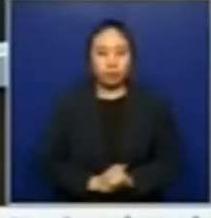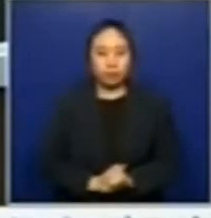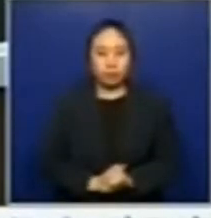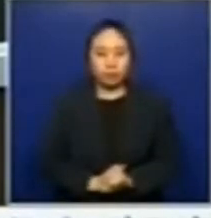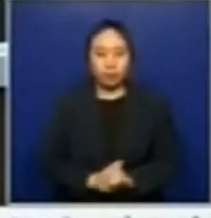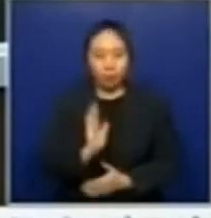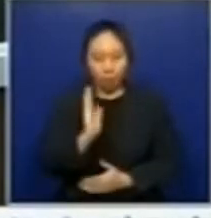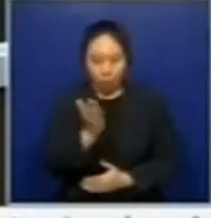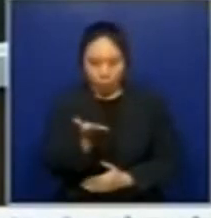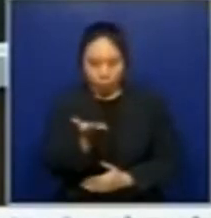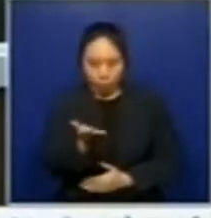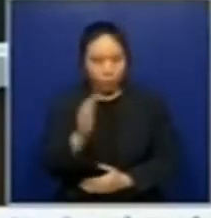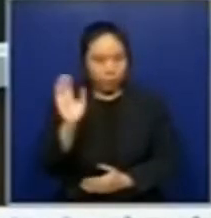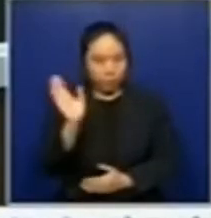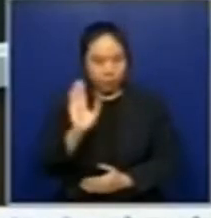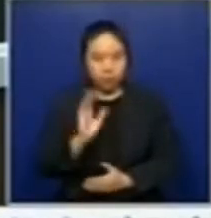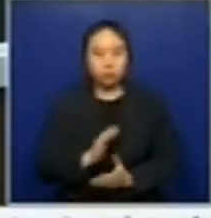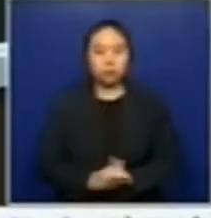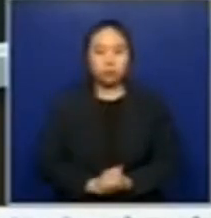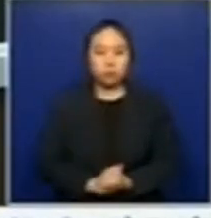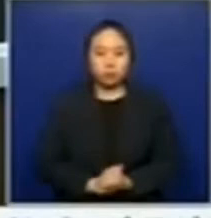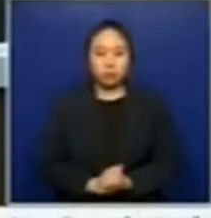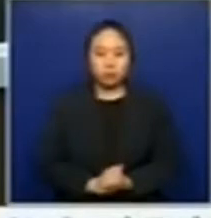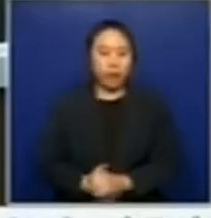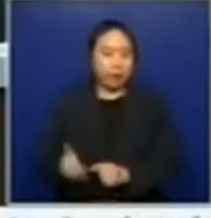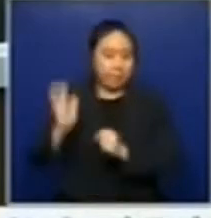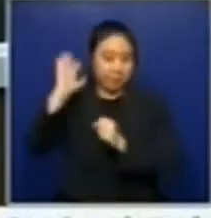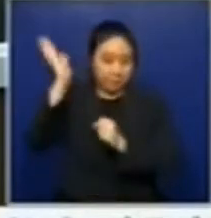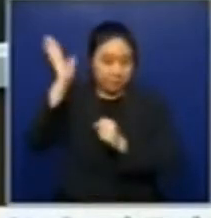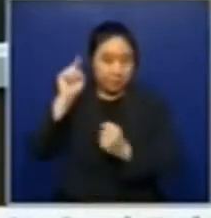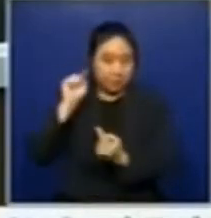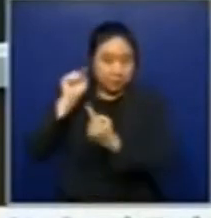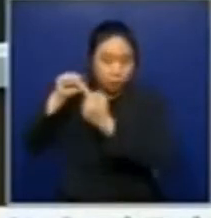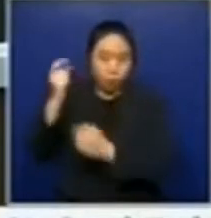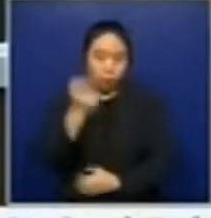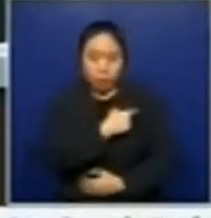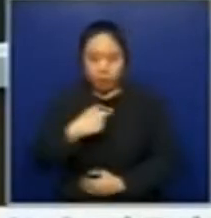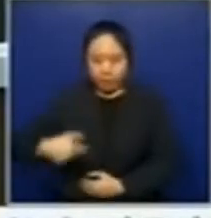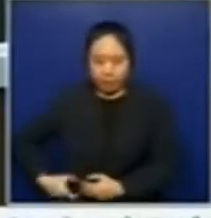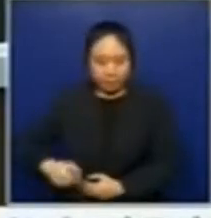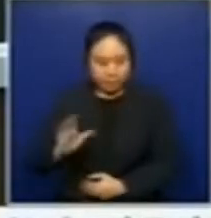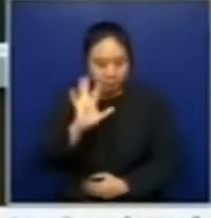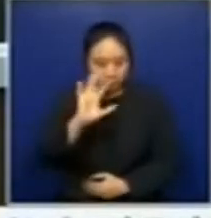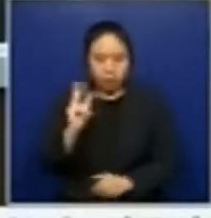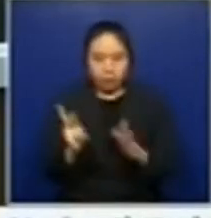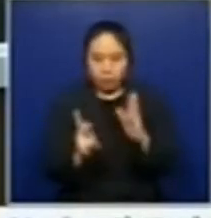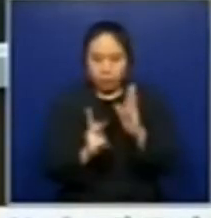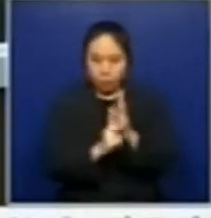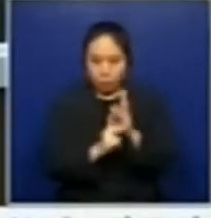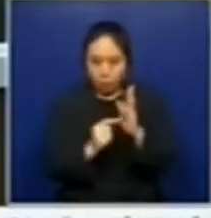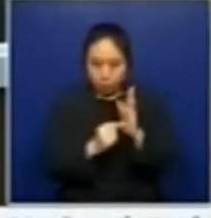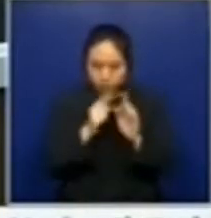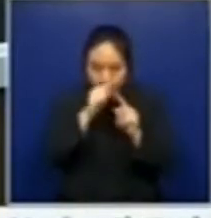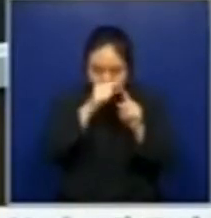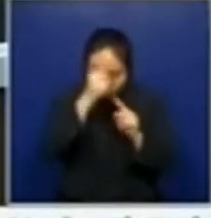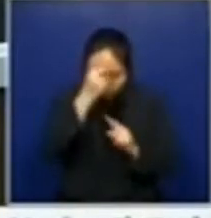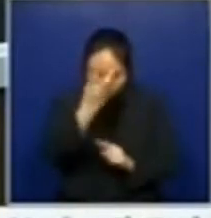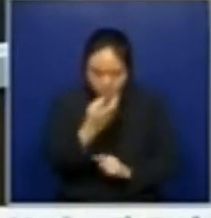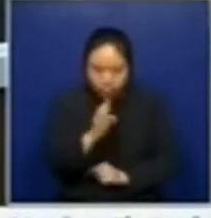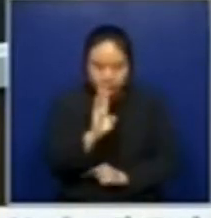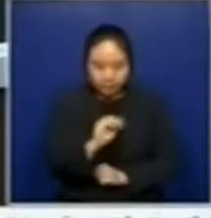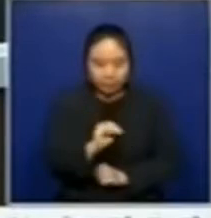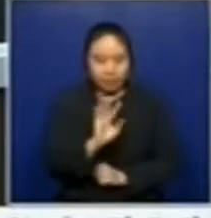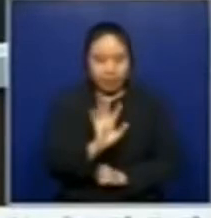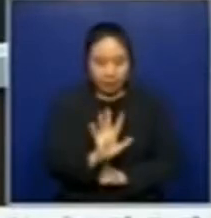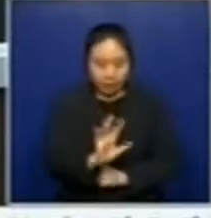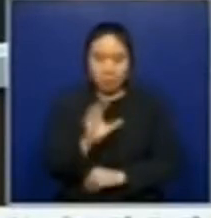ขอร้องไม่ให้อภิปรายถึงสถาบันมหากษัตริย์ข้อบังคับข้อที่45